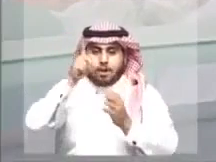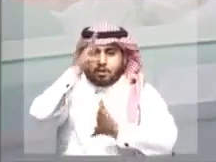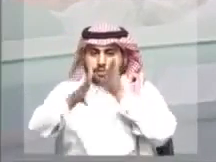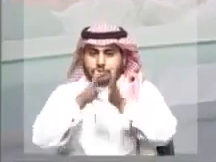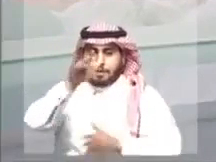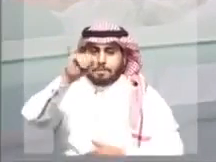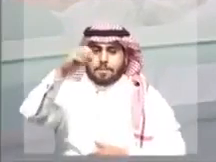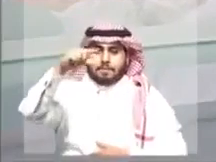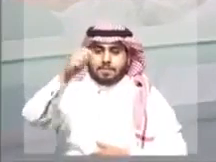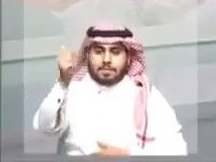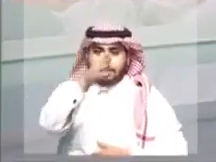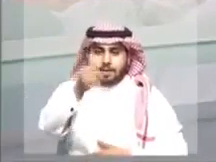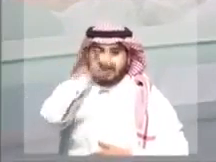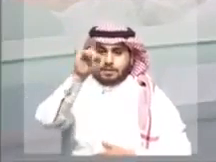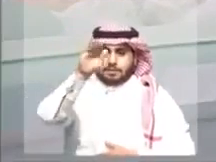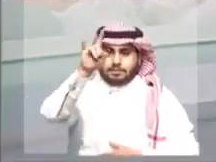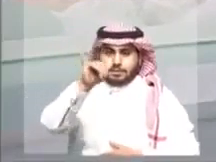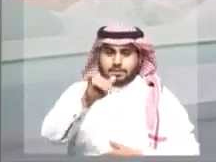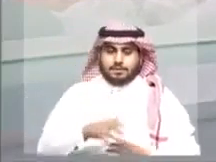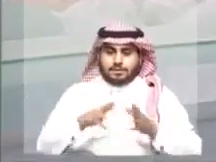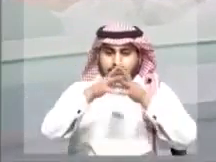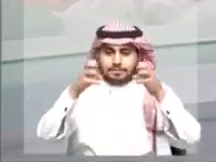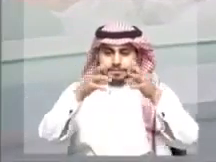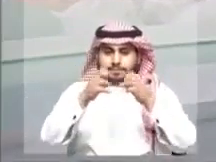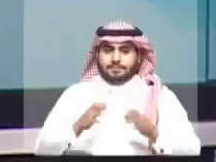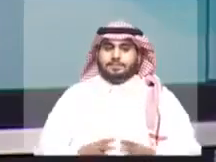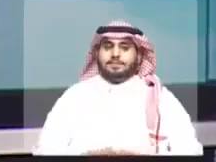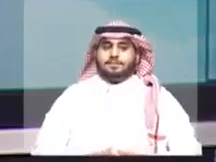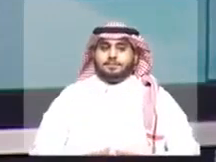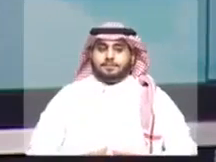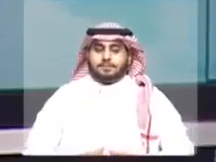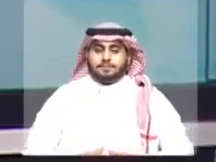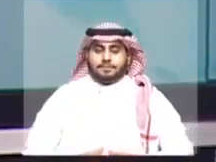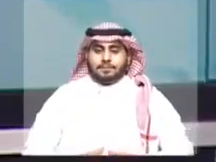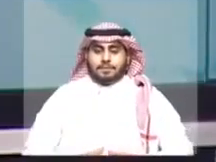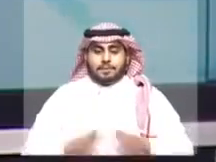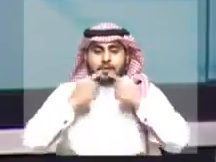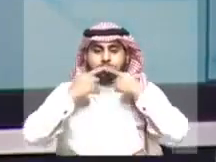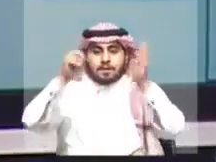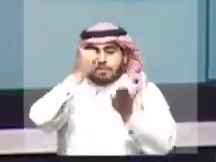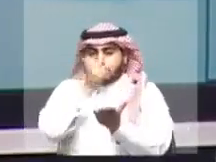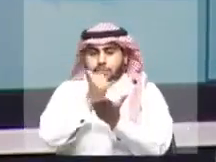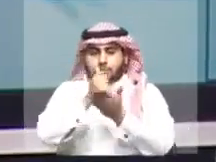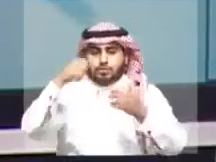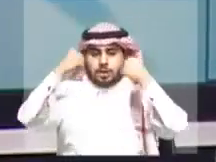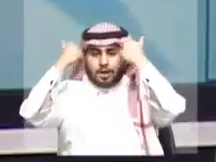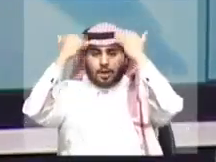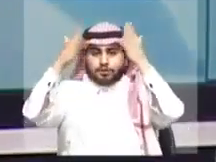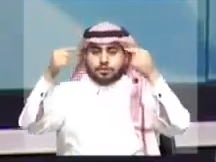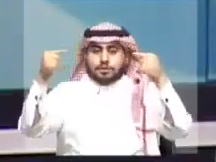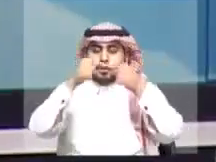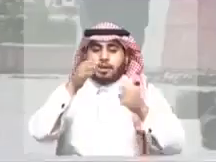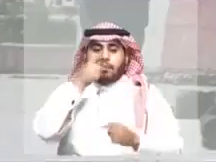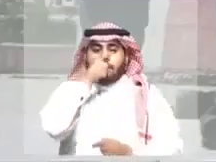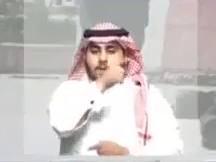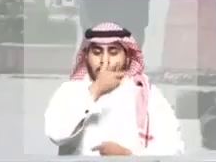لغة الإشارة الزميل محمد الأسمري. إلى التفاصيل. عبر مصدر مسؤول في وزارة الخارجية عن إدانة